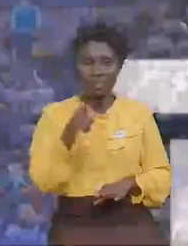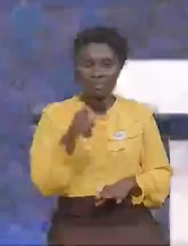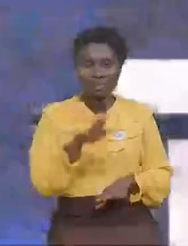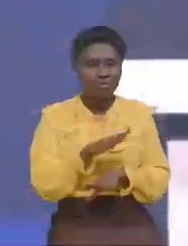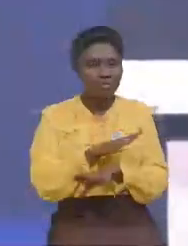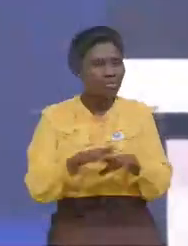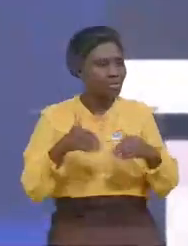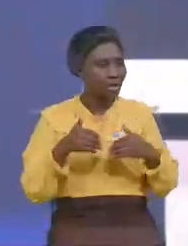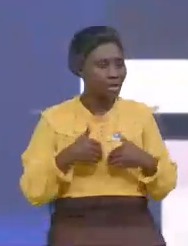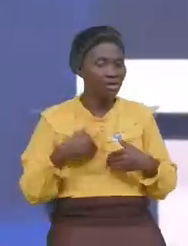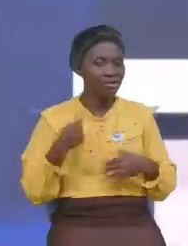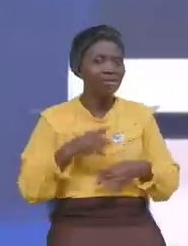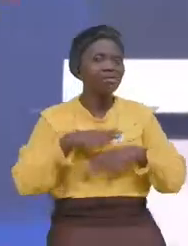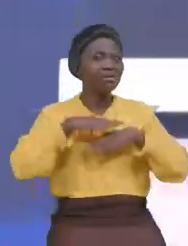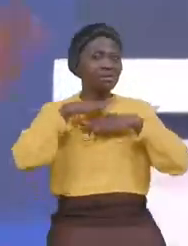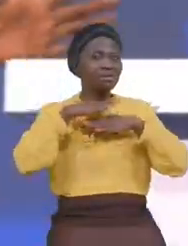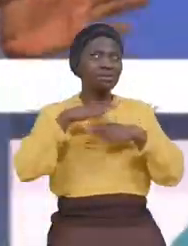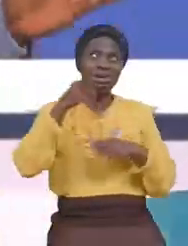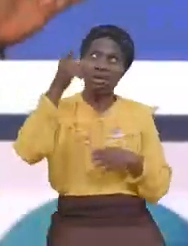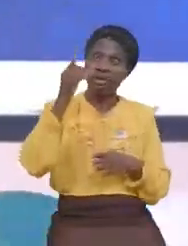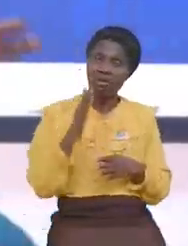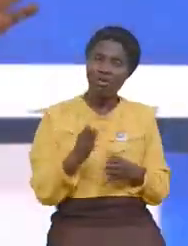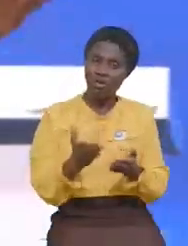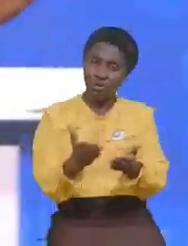tu n'est pas satisfait.